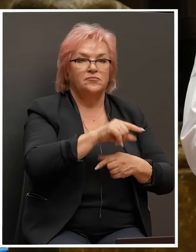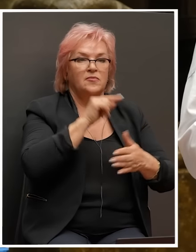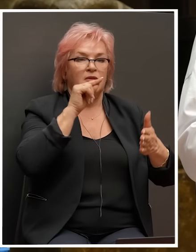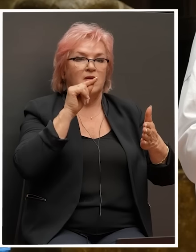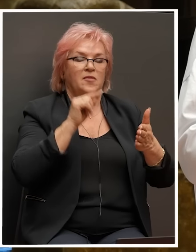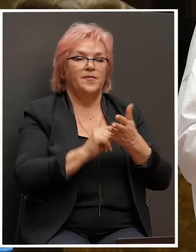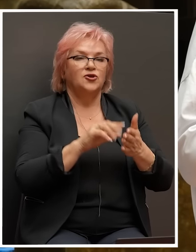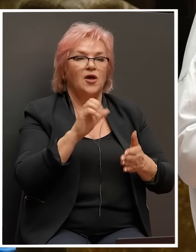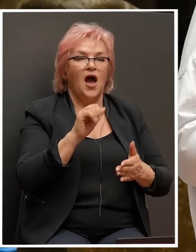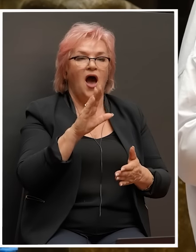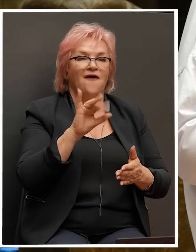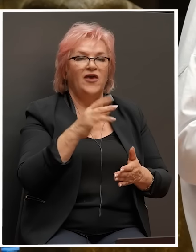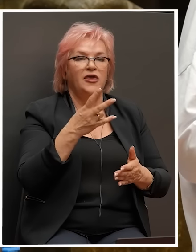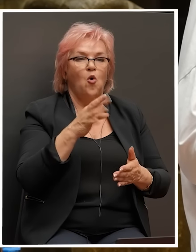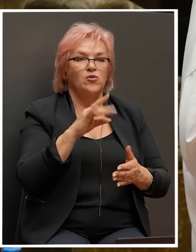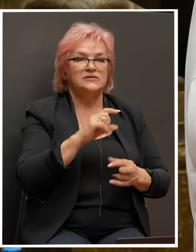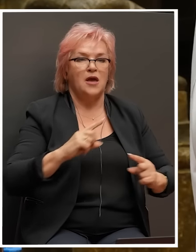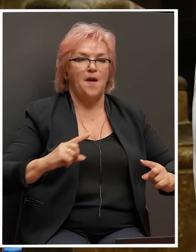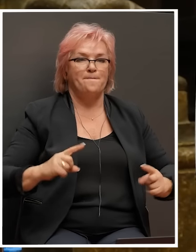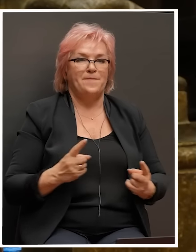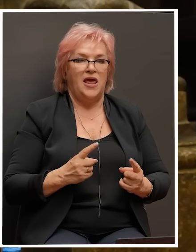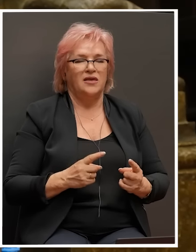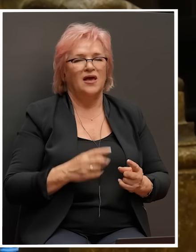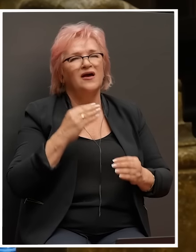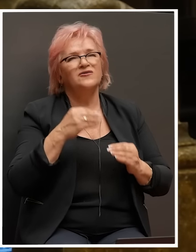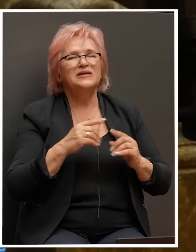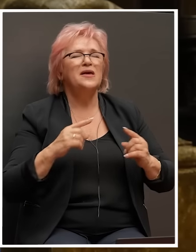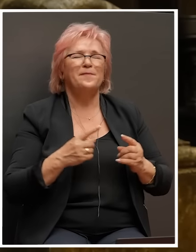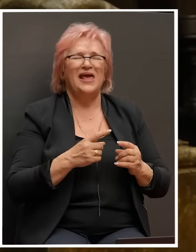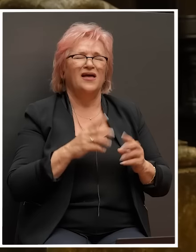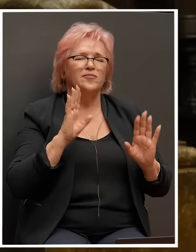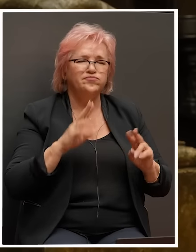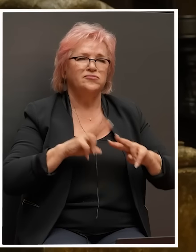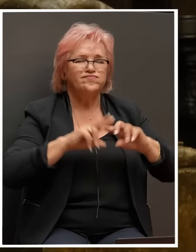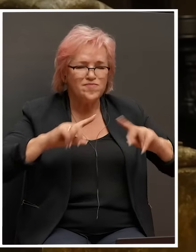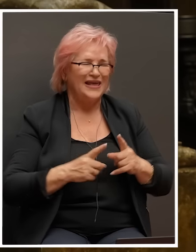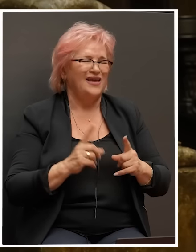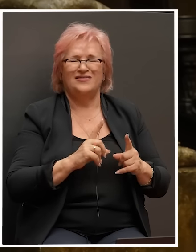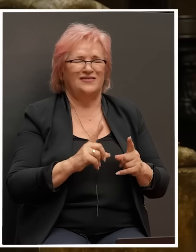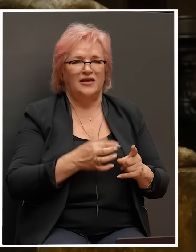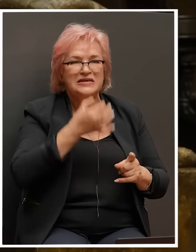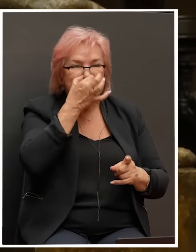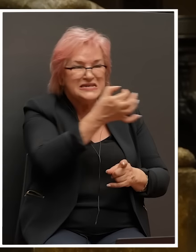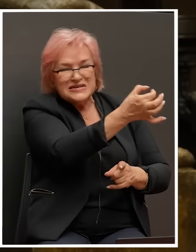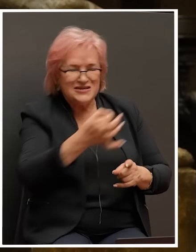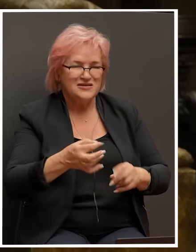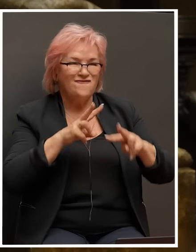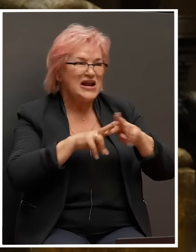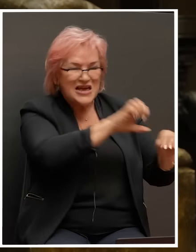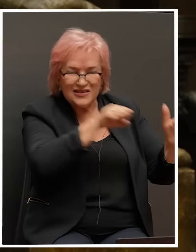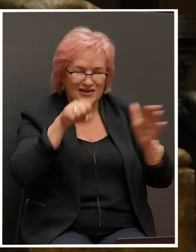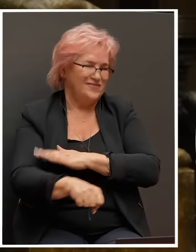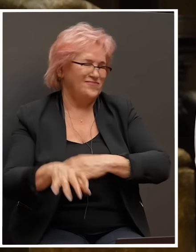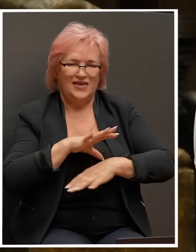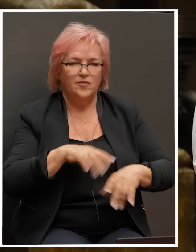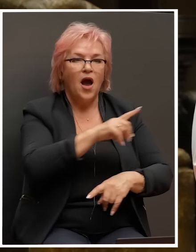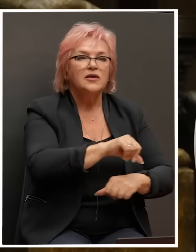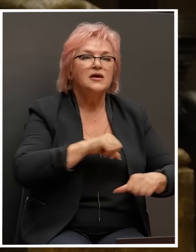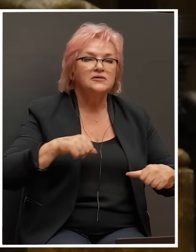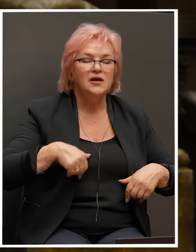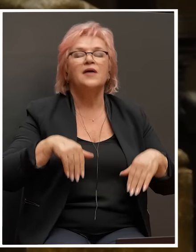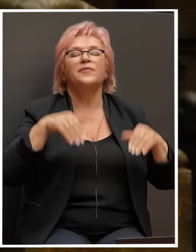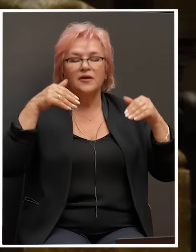попадают в авиньонское пленение. Ну, не то, чтобы это было прям пленение. Никто их там туда за кольцо в носу не тянул, в клетке не вез, они сами